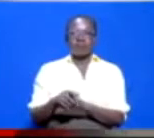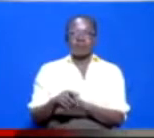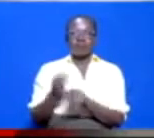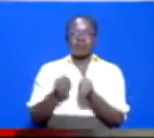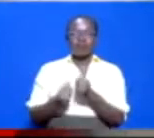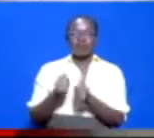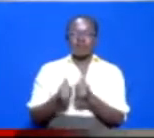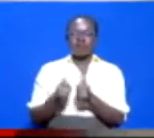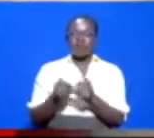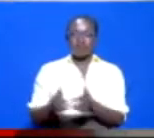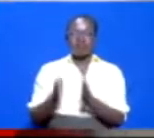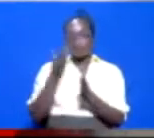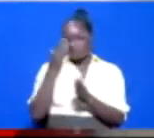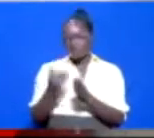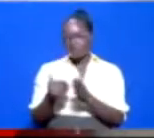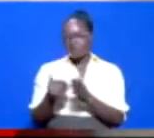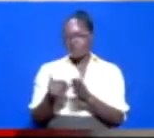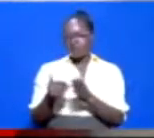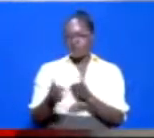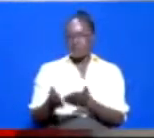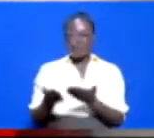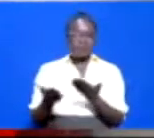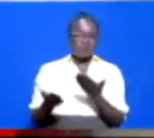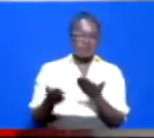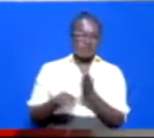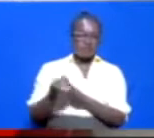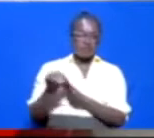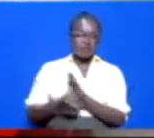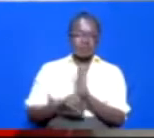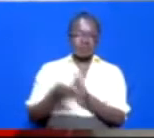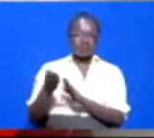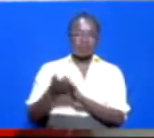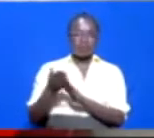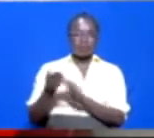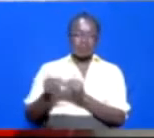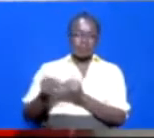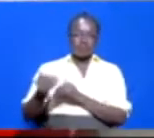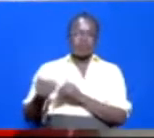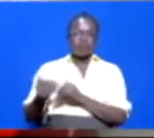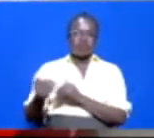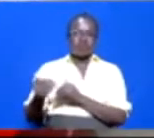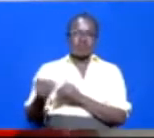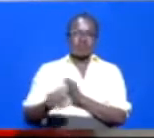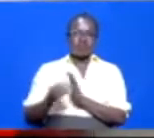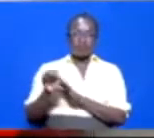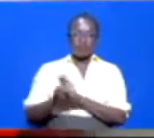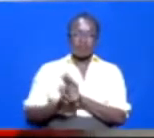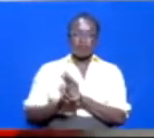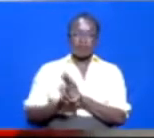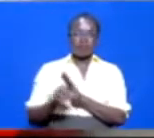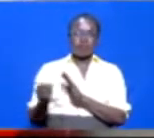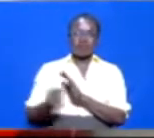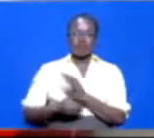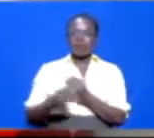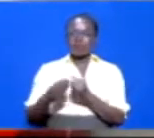kwa sababu kuna njia labda wakisema kuna state of emergency, na hiyo extension kulingana na katiba ni miezi 6